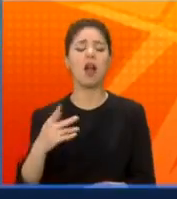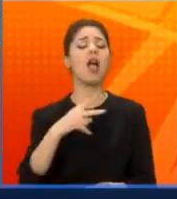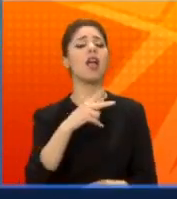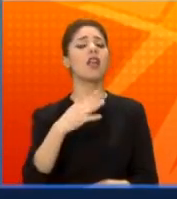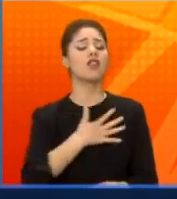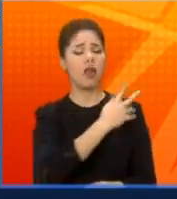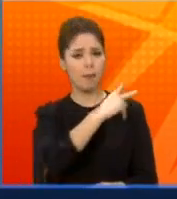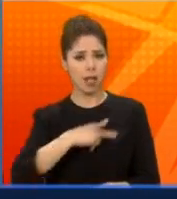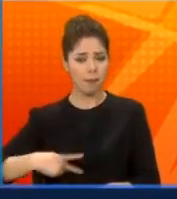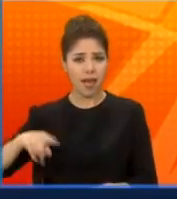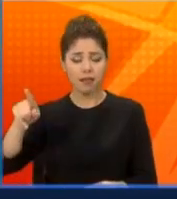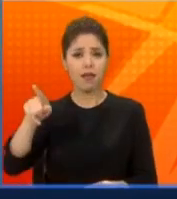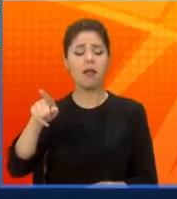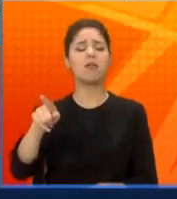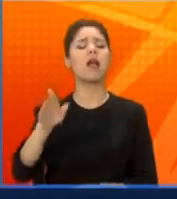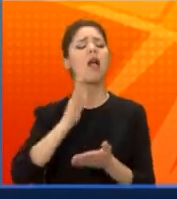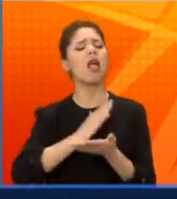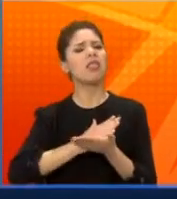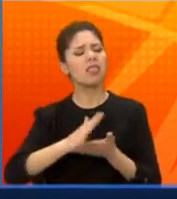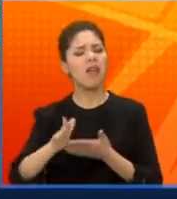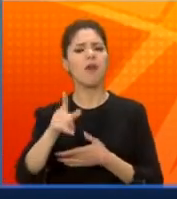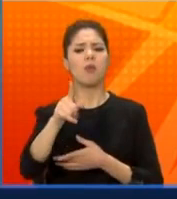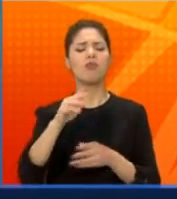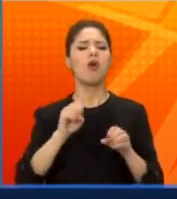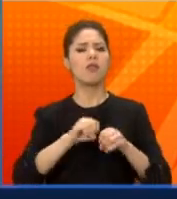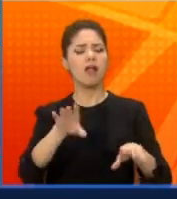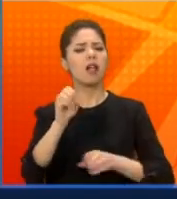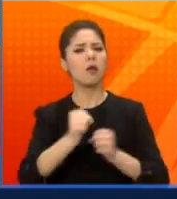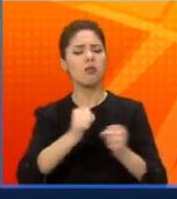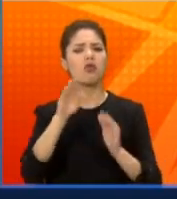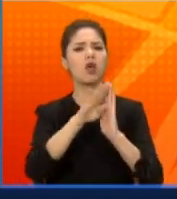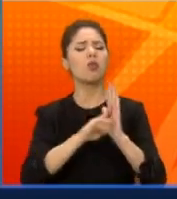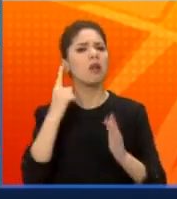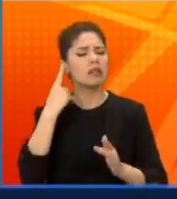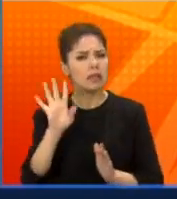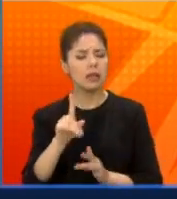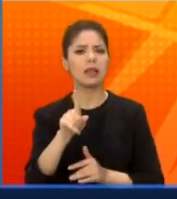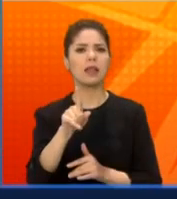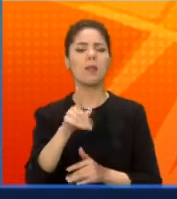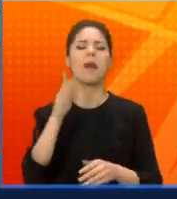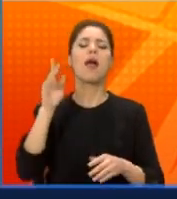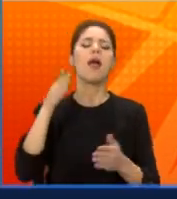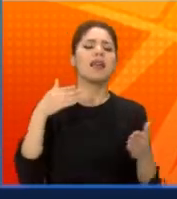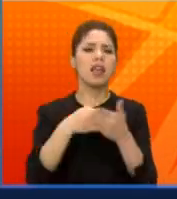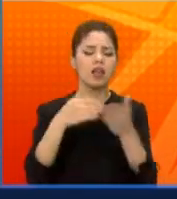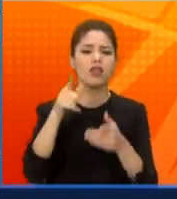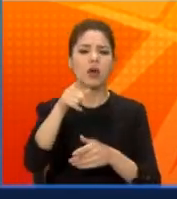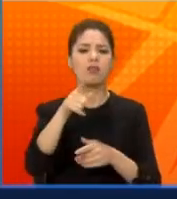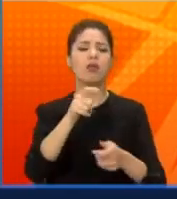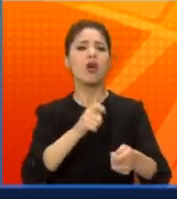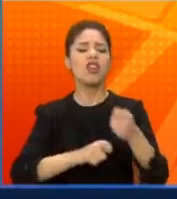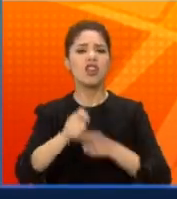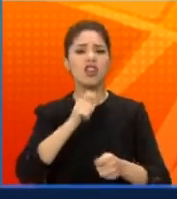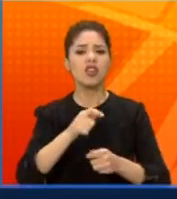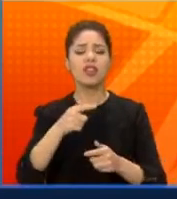belediyelerin ısrarla ve salgınla mücadele kurallarını içe sayarak giriştikleri bu tür faaliyetlerin